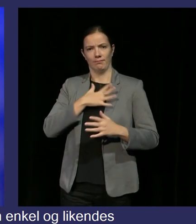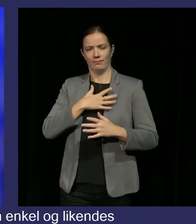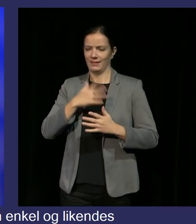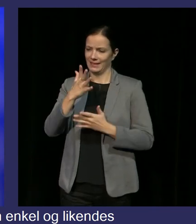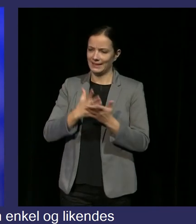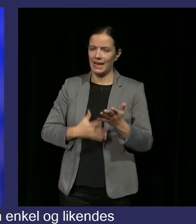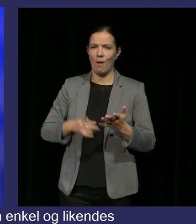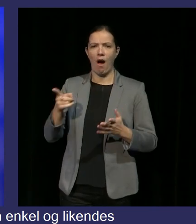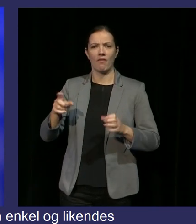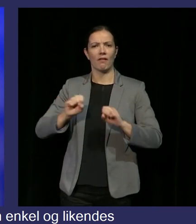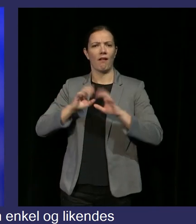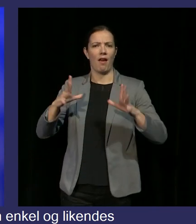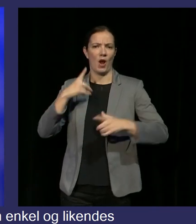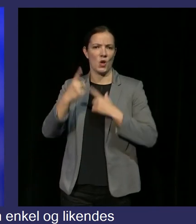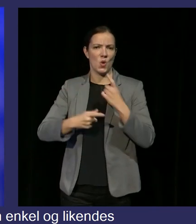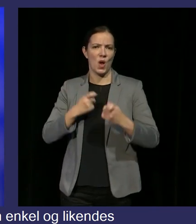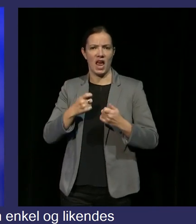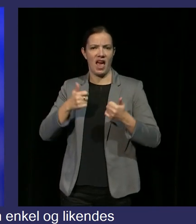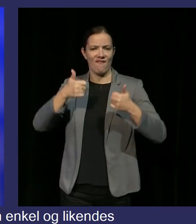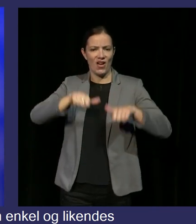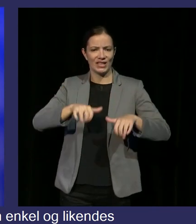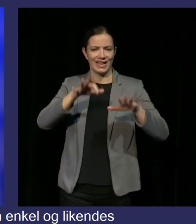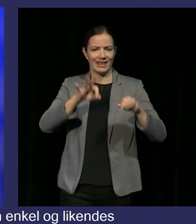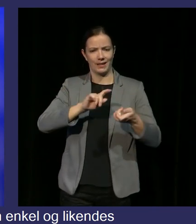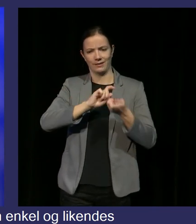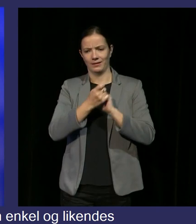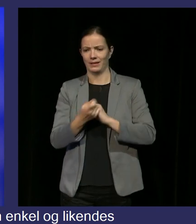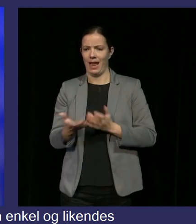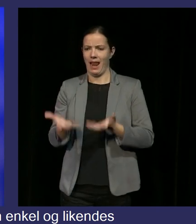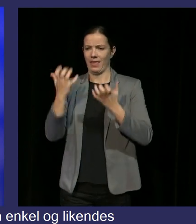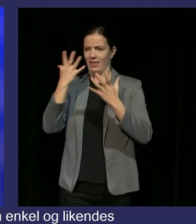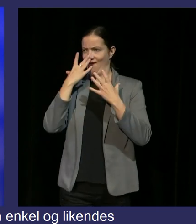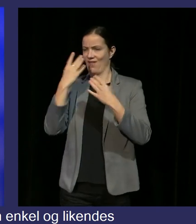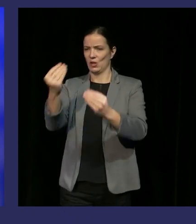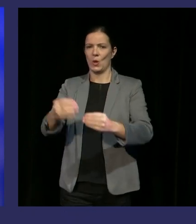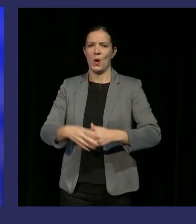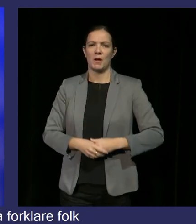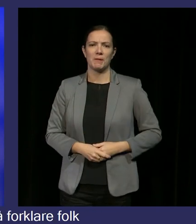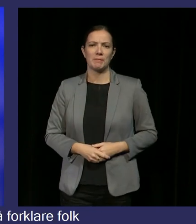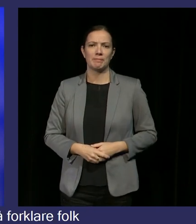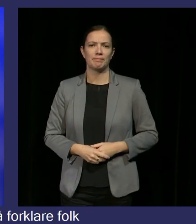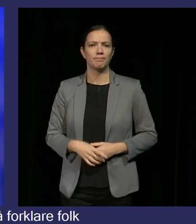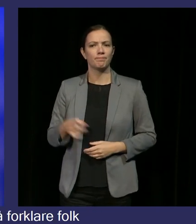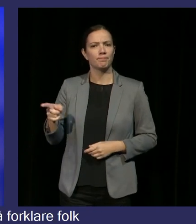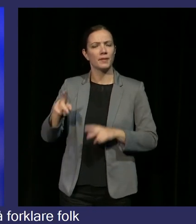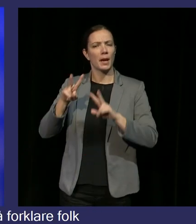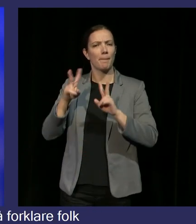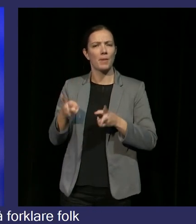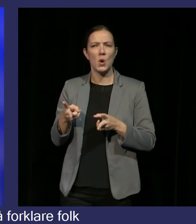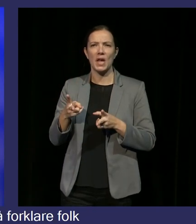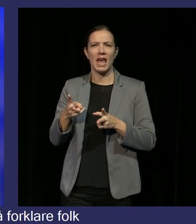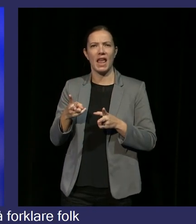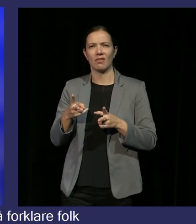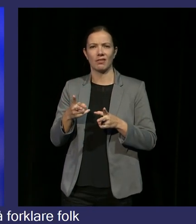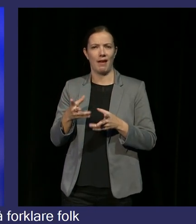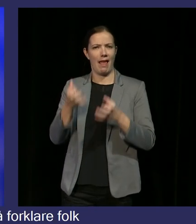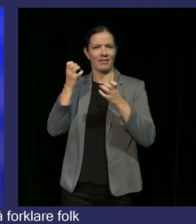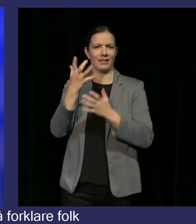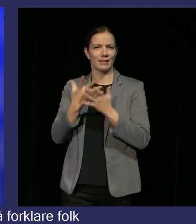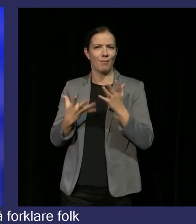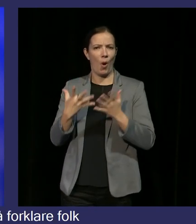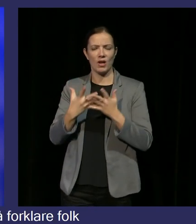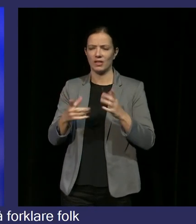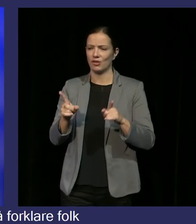han klarer å gjøre vanskelige ting enkle å forstå. Han bruker et ukomplisert språk